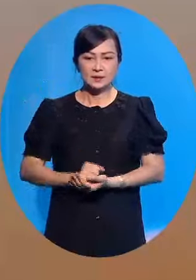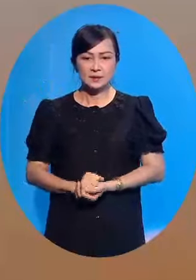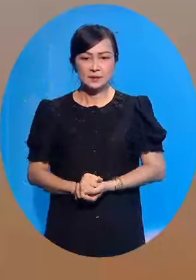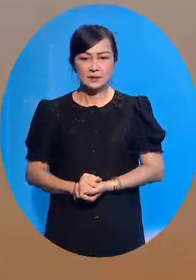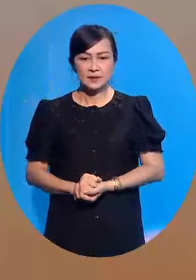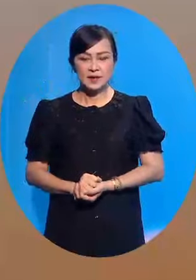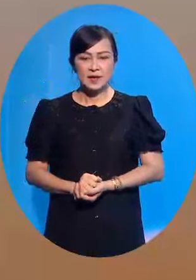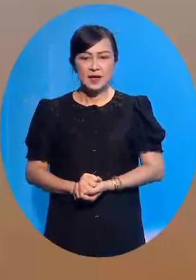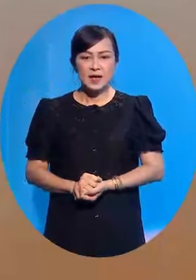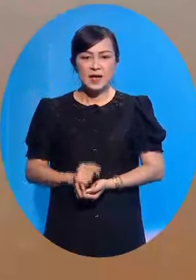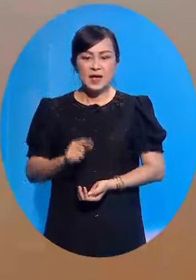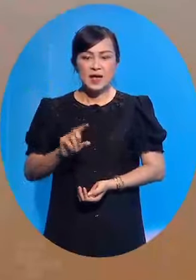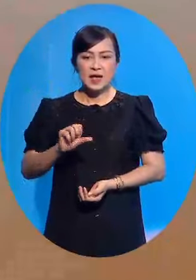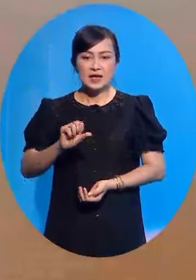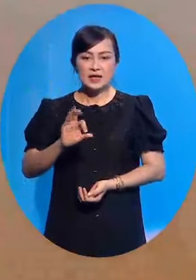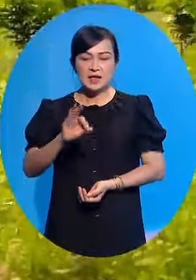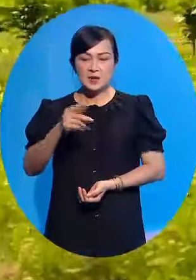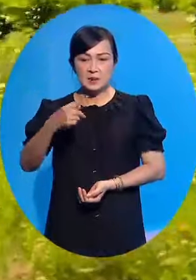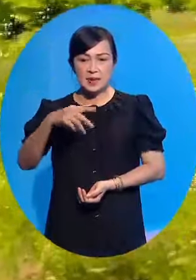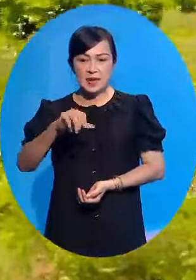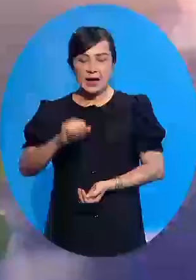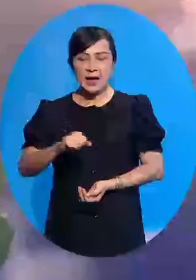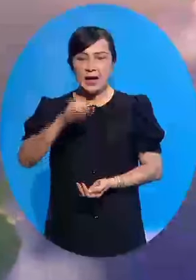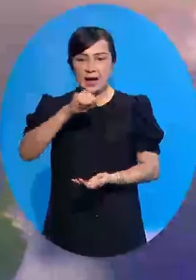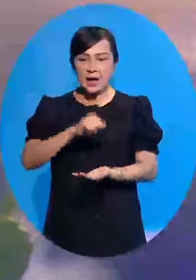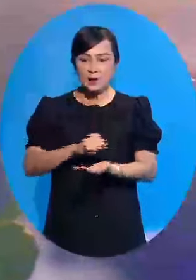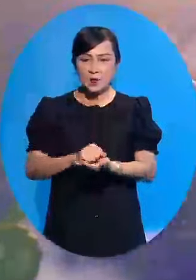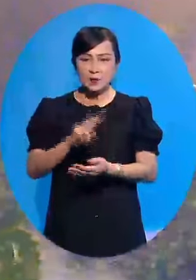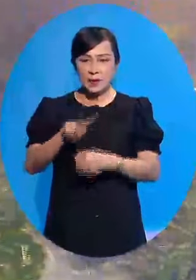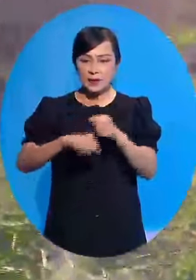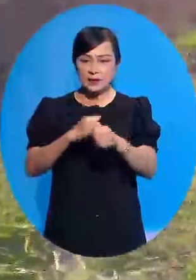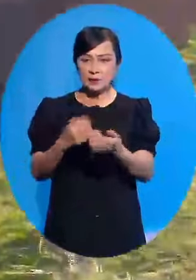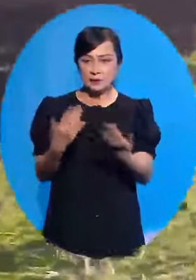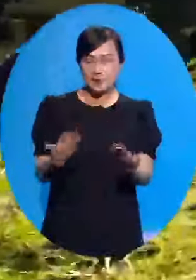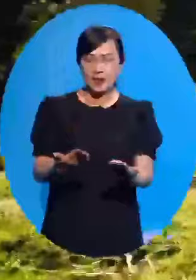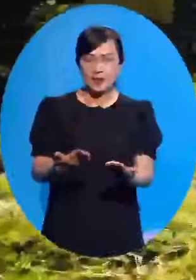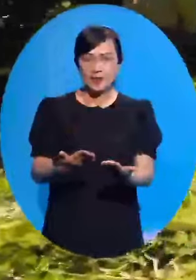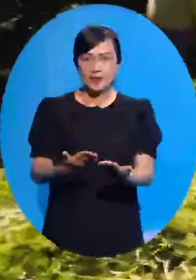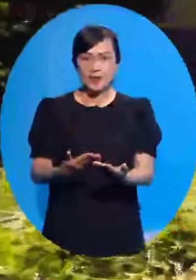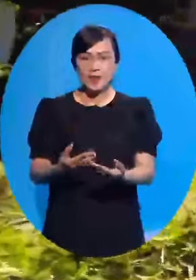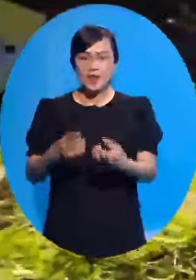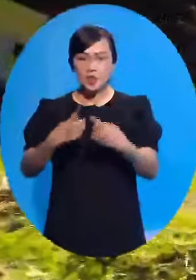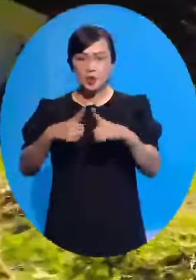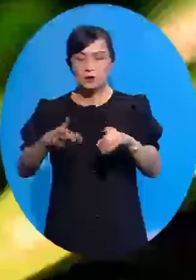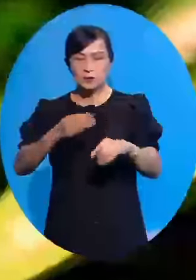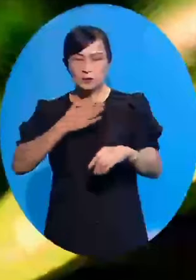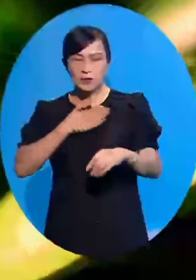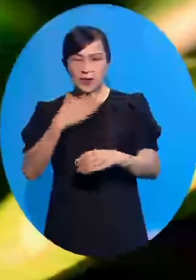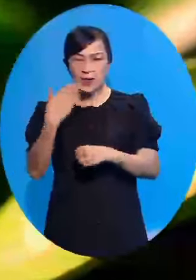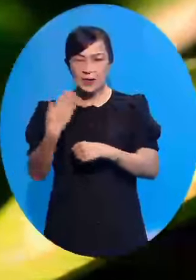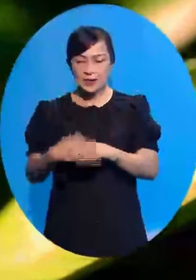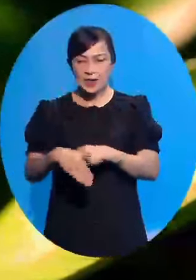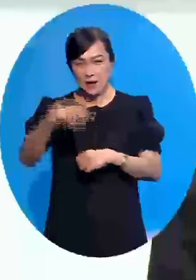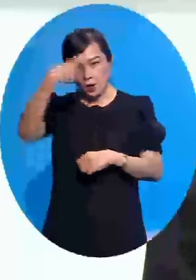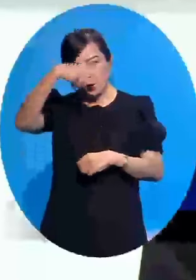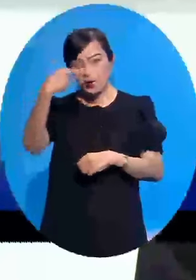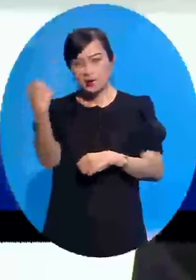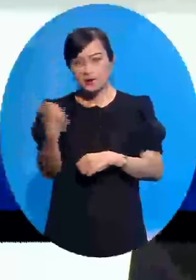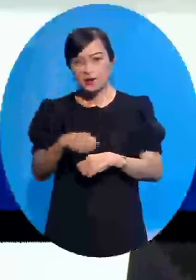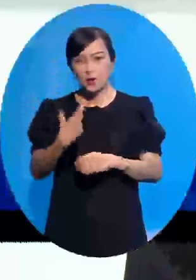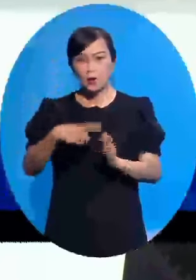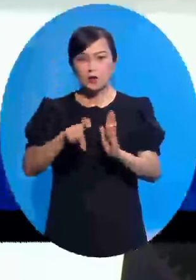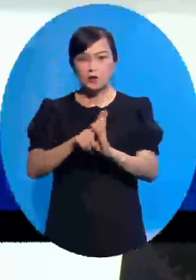hiệp định EVFTA đã có hiệu lực hơn 2 năm nay, thì các doanh nghiệp nông sản của chúng ta cũng đã làm quen được với những